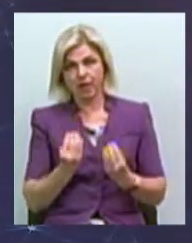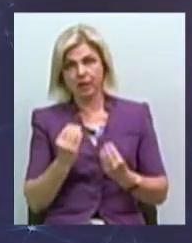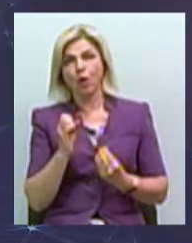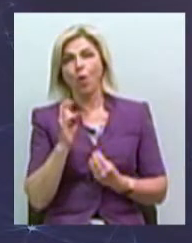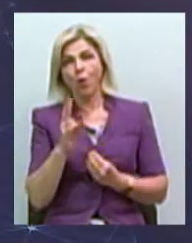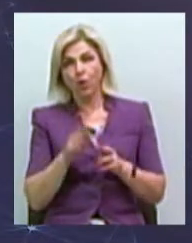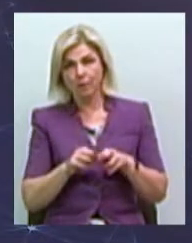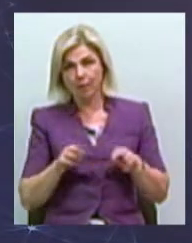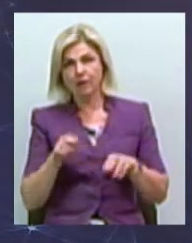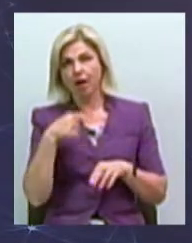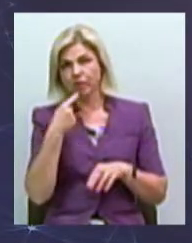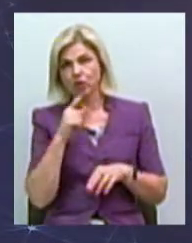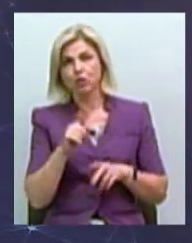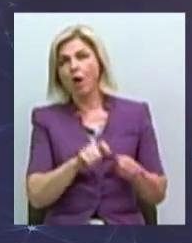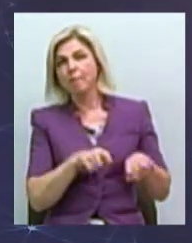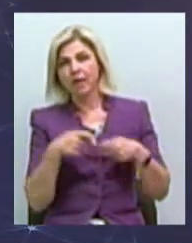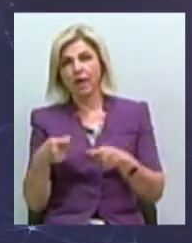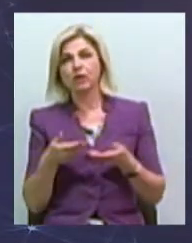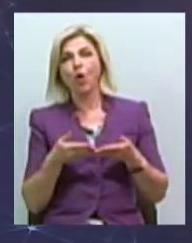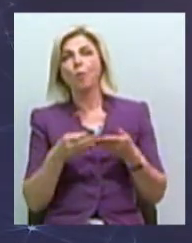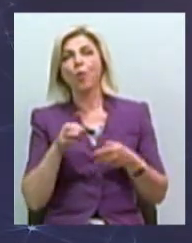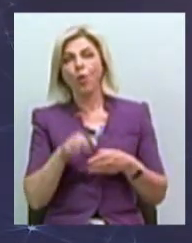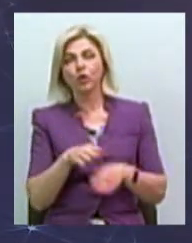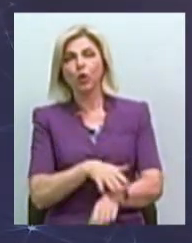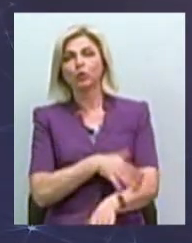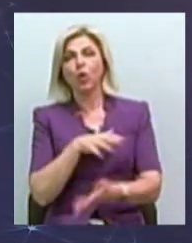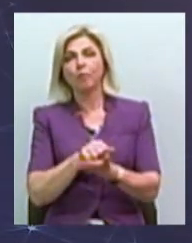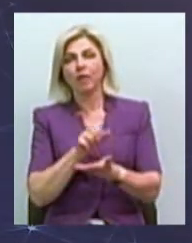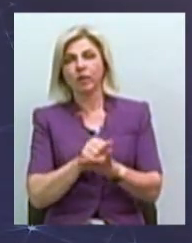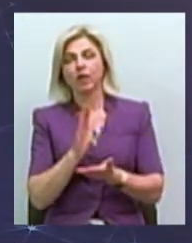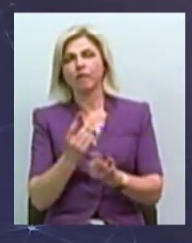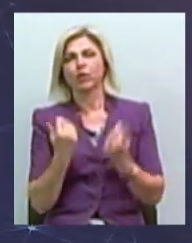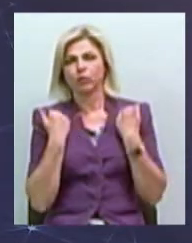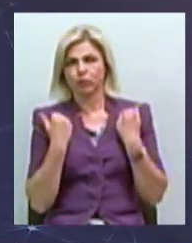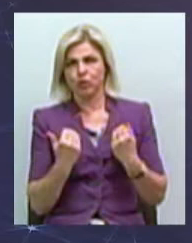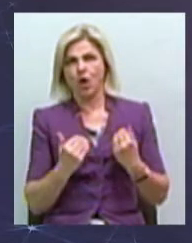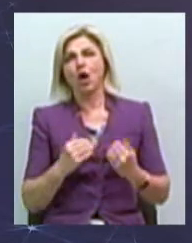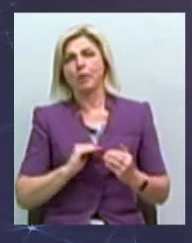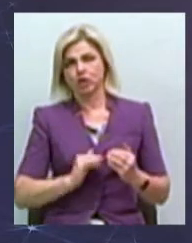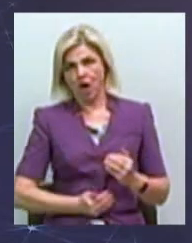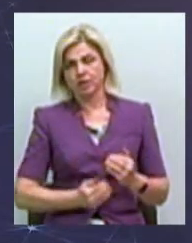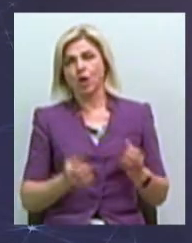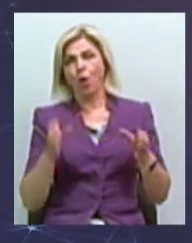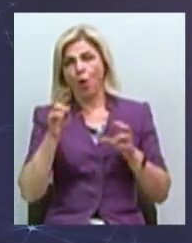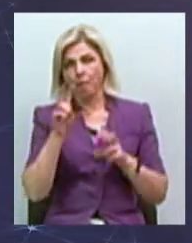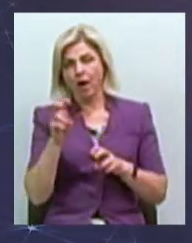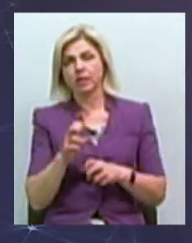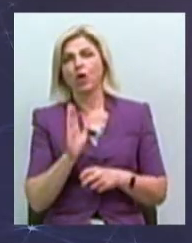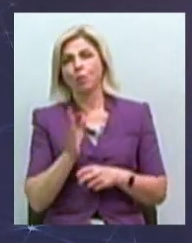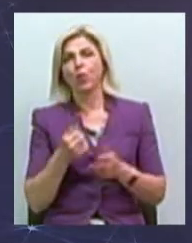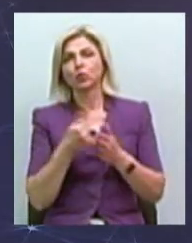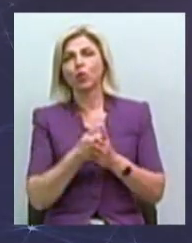що передача порту в тривалу концесію потужній приватній компанії забезпечить збільшення надходжень до бюджетів різних рівнів до